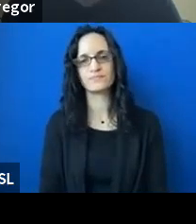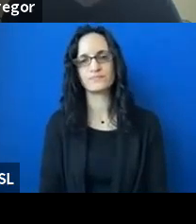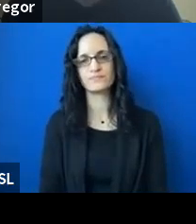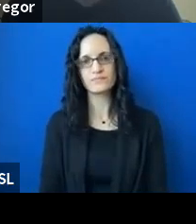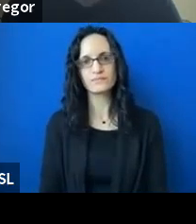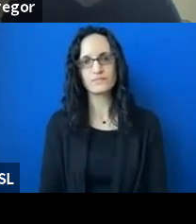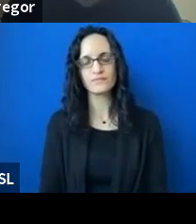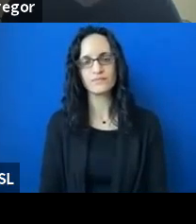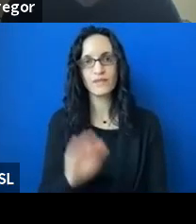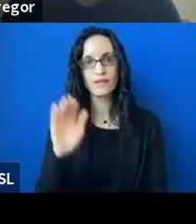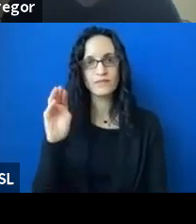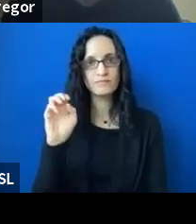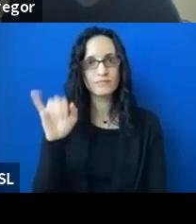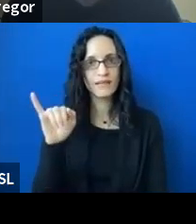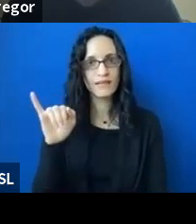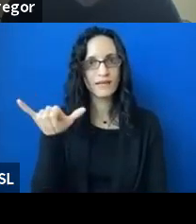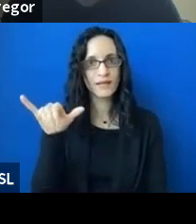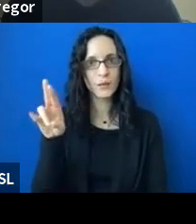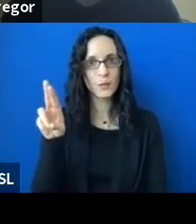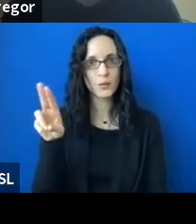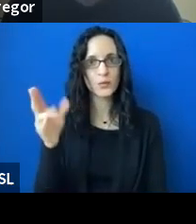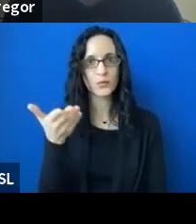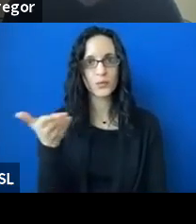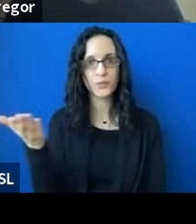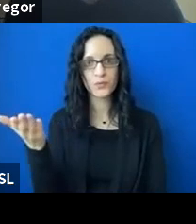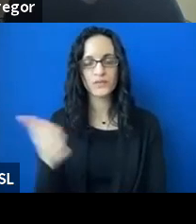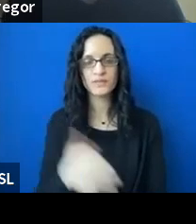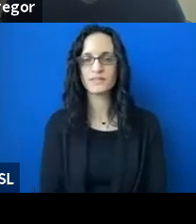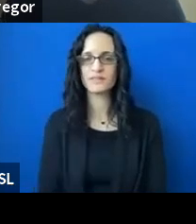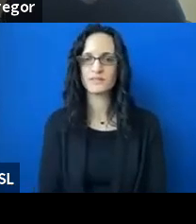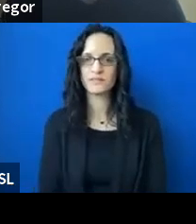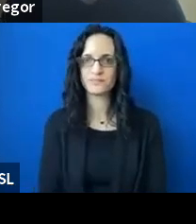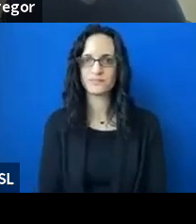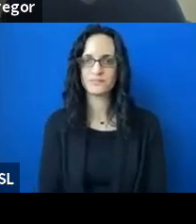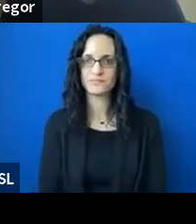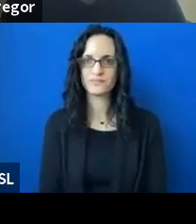Miu, 你喺咩度 ？Miu